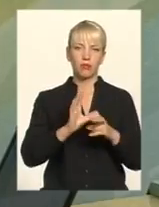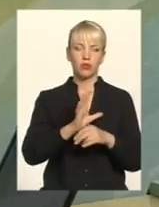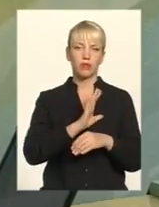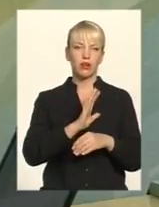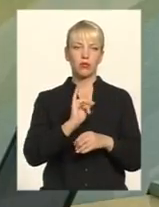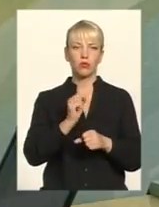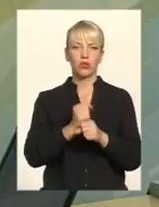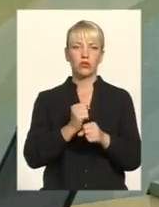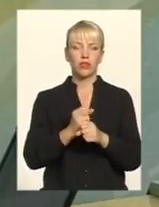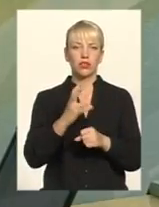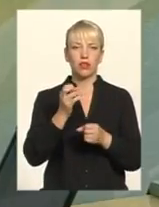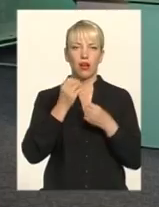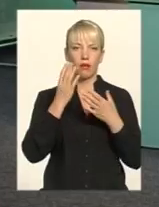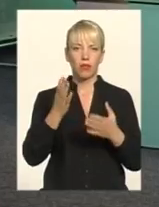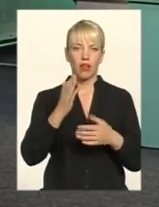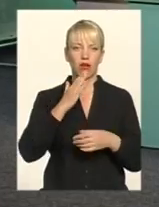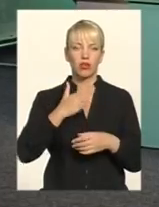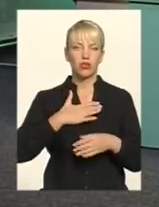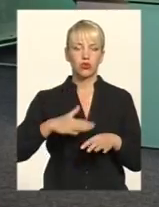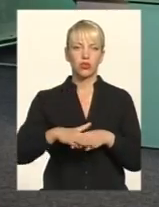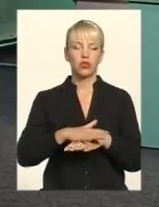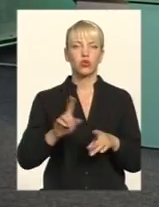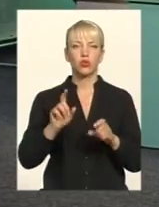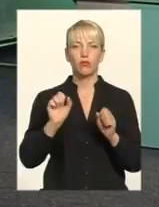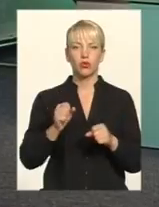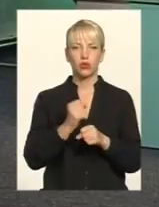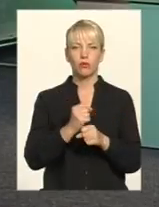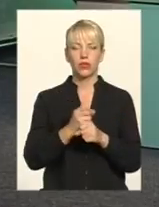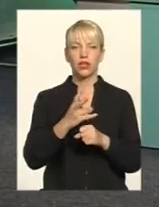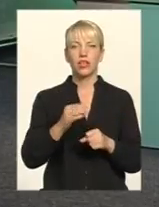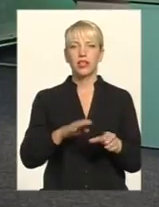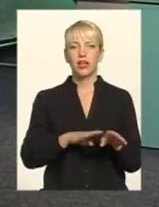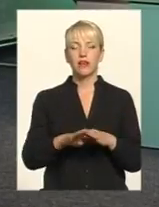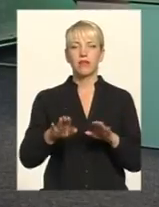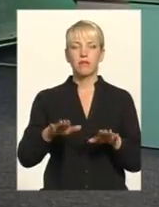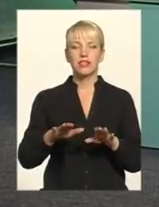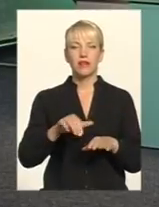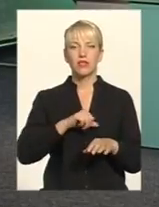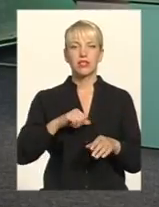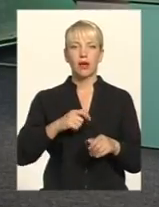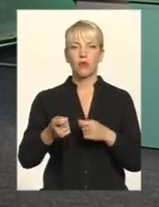працювати на благо наших громадян. Що може зробити на рівні місцеве самоврядування, аби